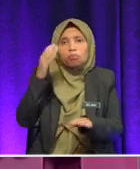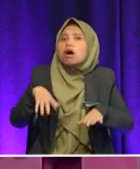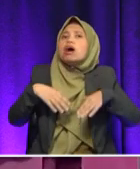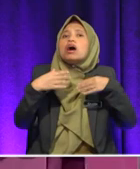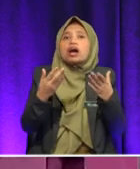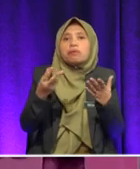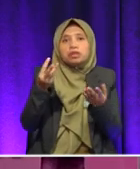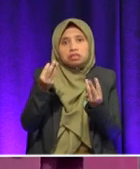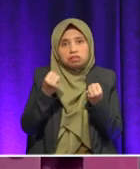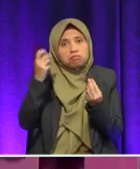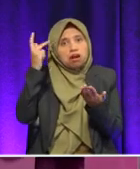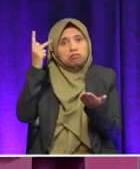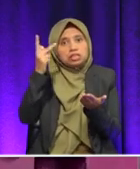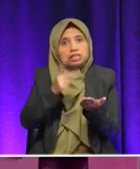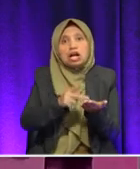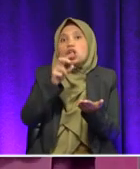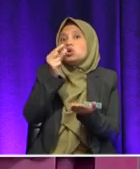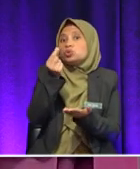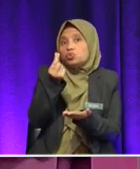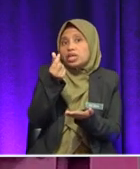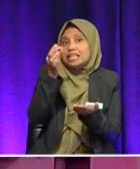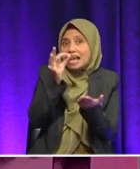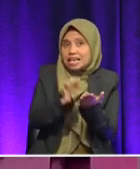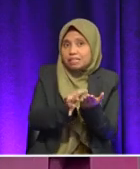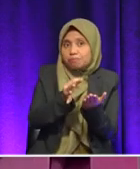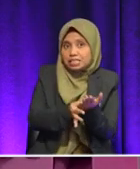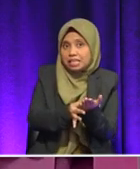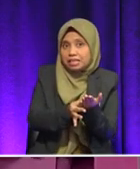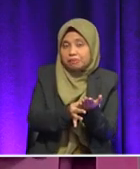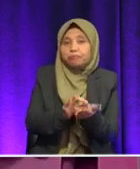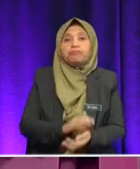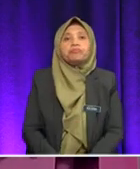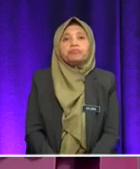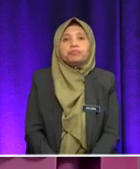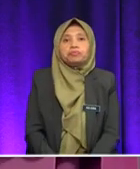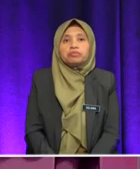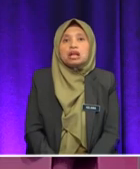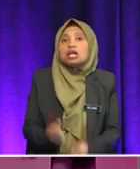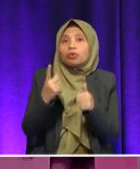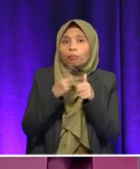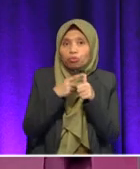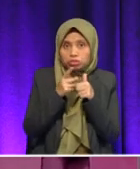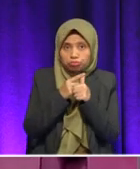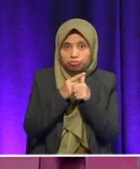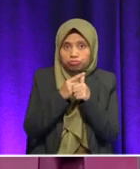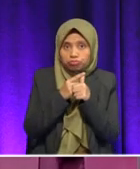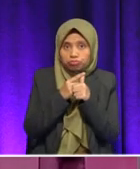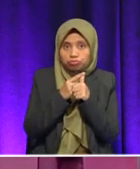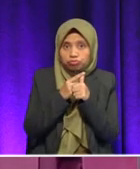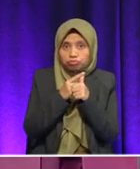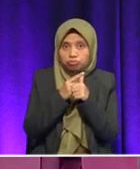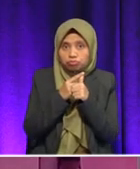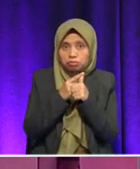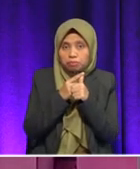duit Mesin oke baik kita tengok apa yang ada pada ciri-ciri pada duit lima said oke yang pertama kita lihat